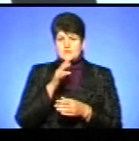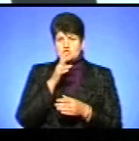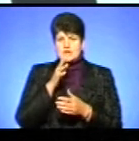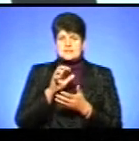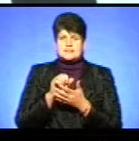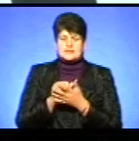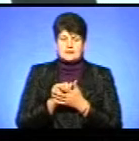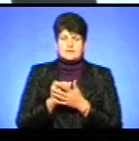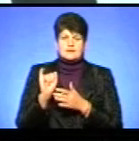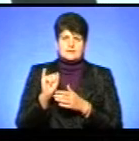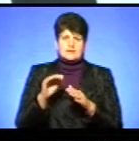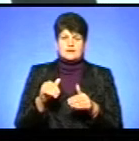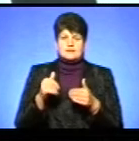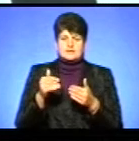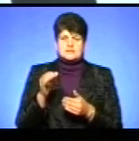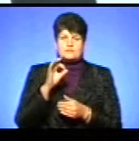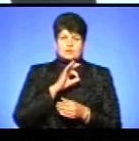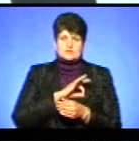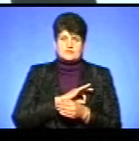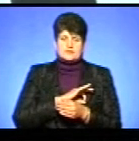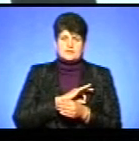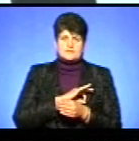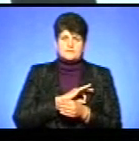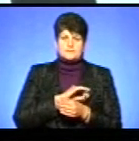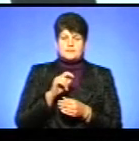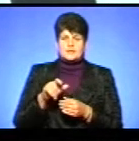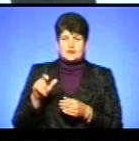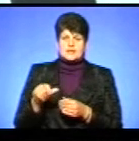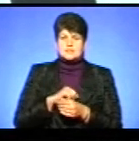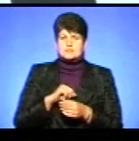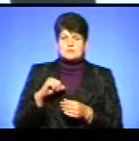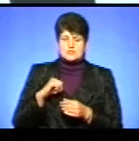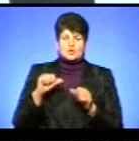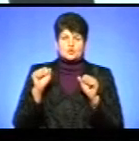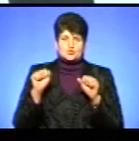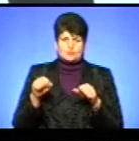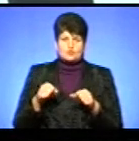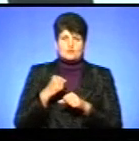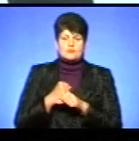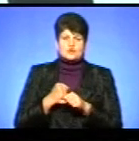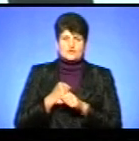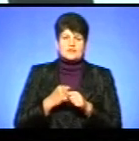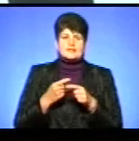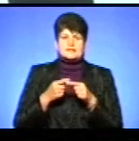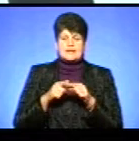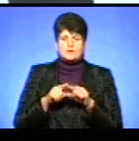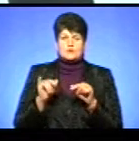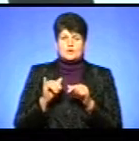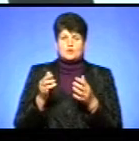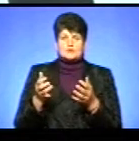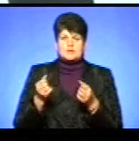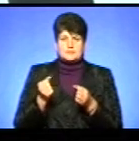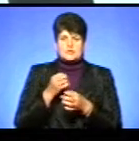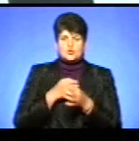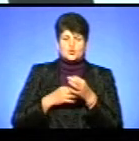занять, і надаватися в користування відвідувачам, які самостійно зможуть працювати з технікою і отримувати